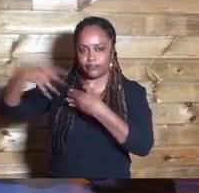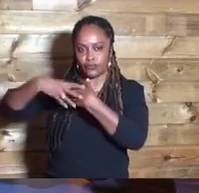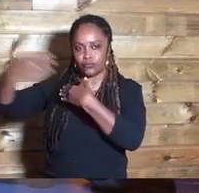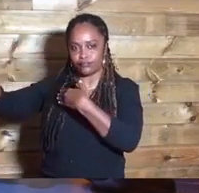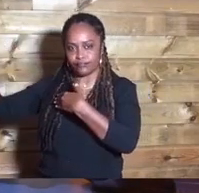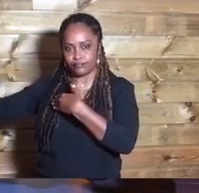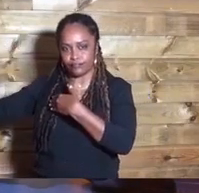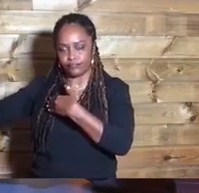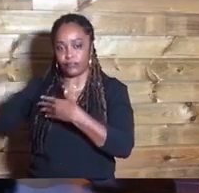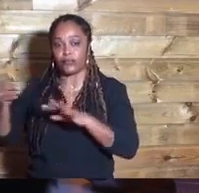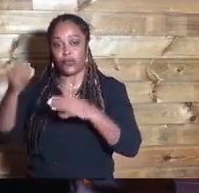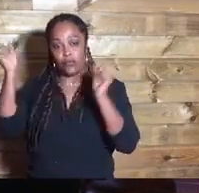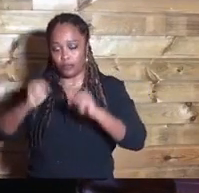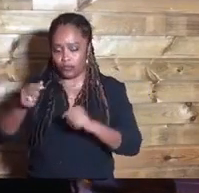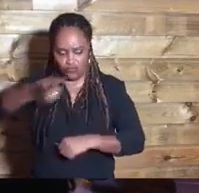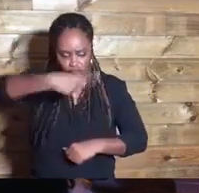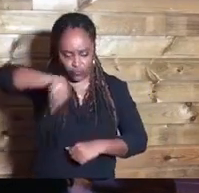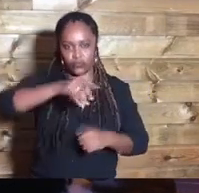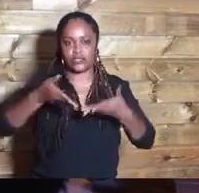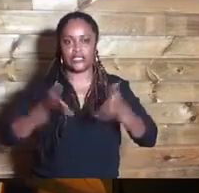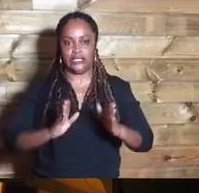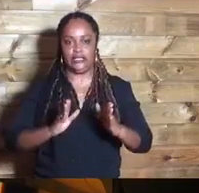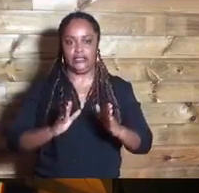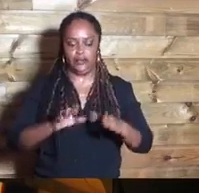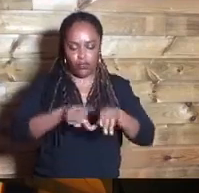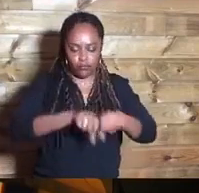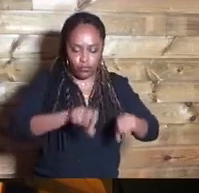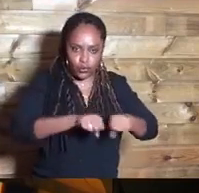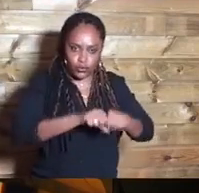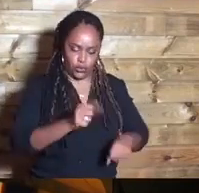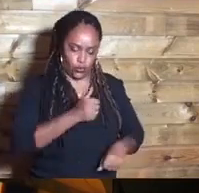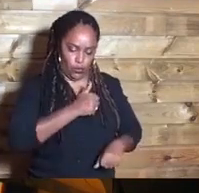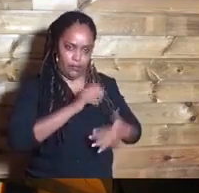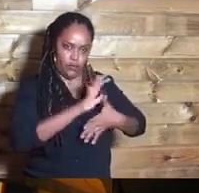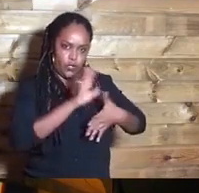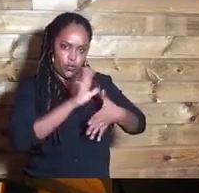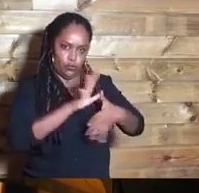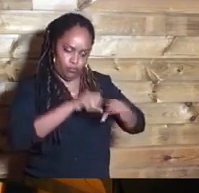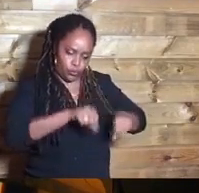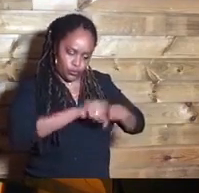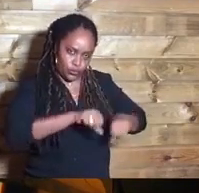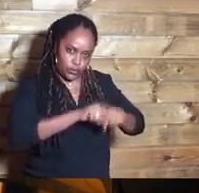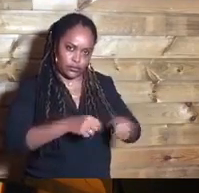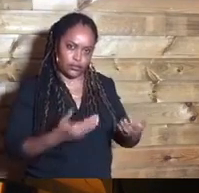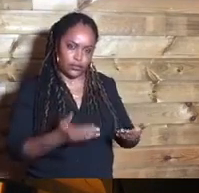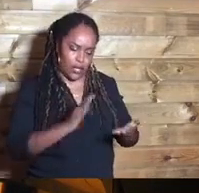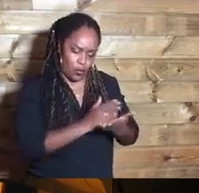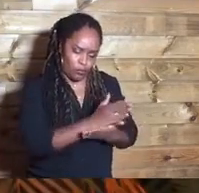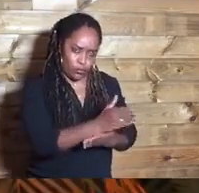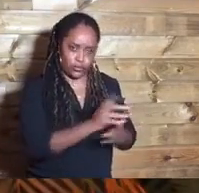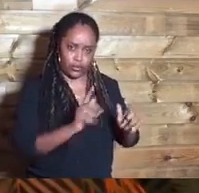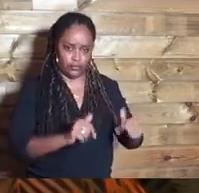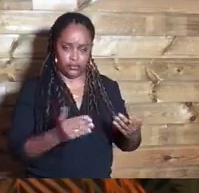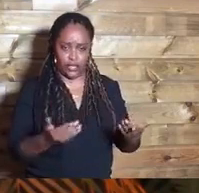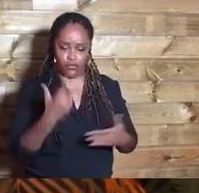Nous pouvons décider d'augmenter notre production agricole pour avancer vers ce chemin d'autosuffisance alimentaire. Et projet-là, ça, ben, il va